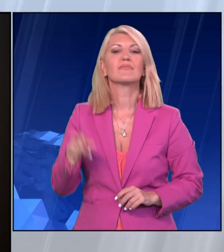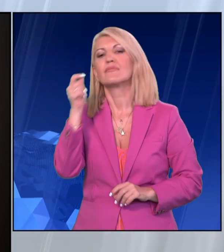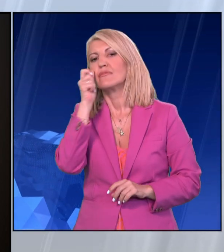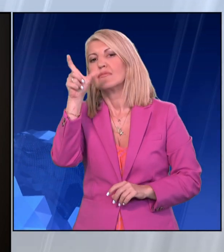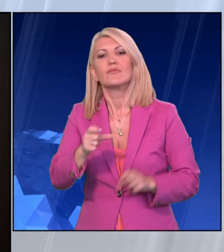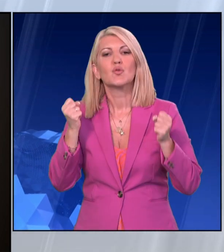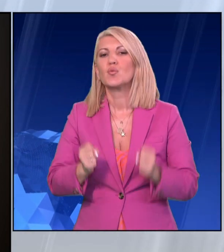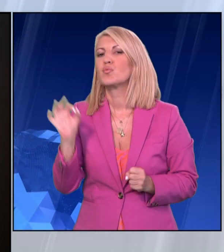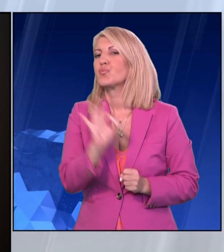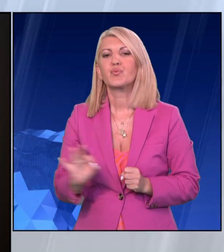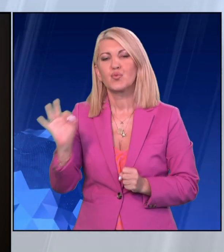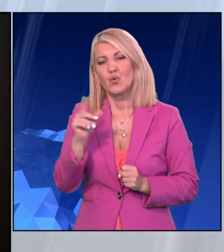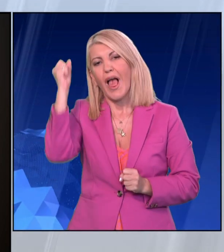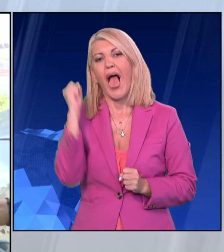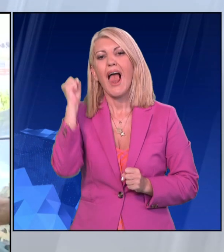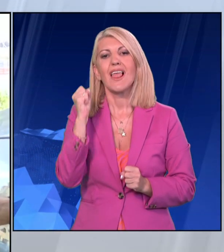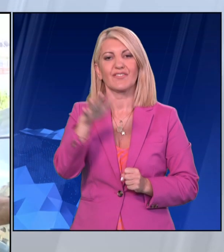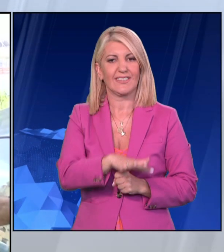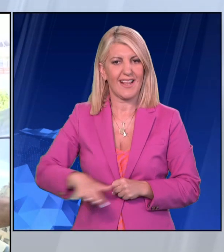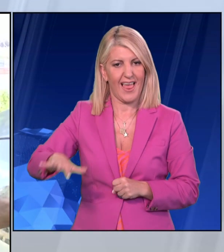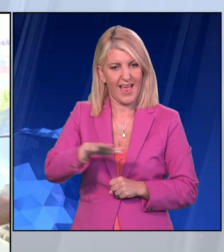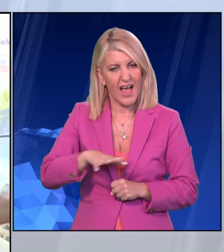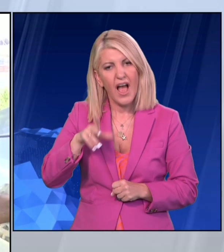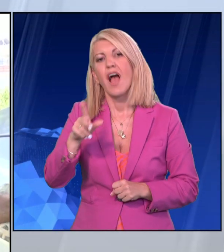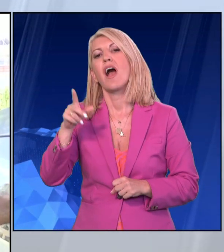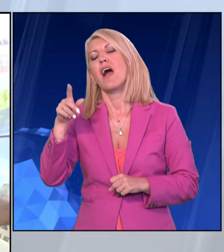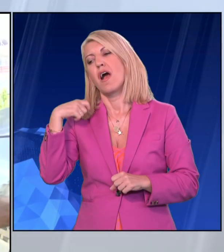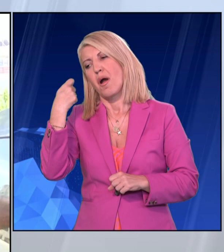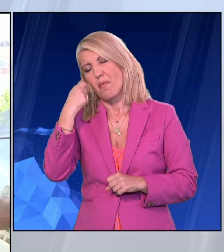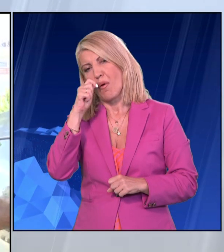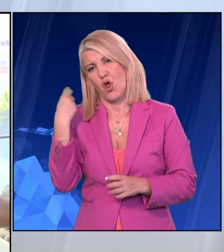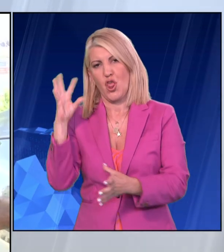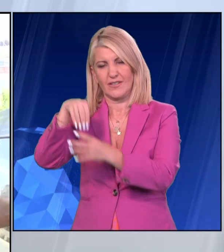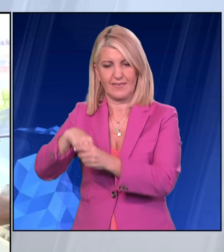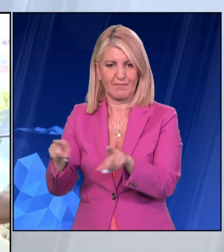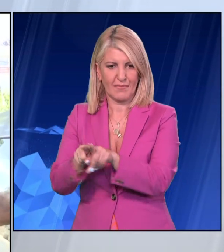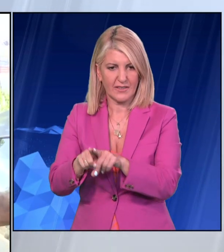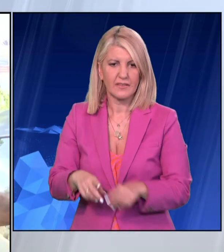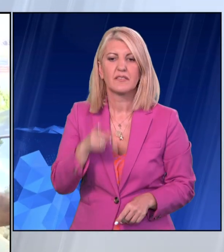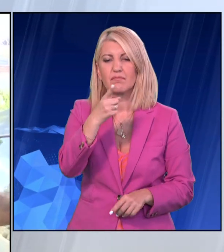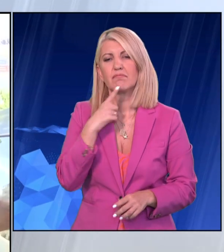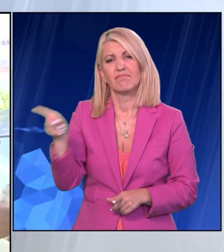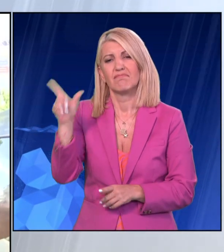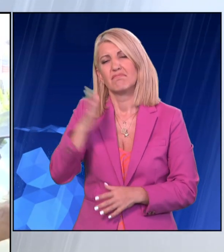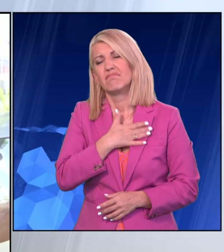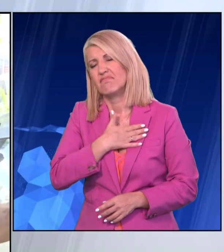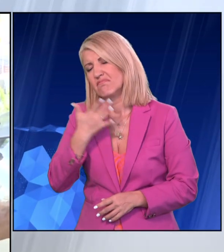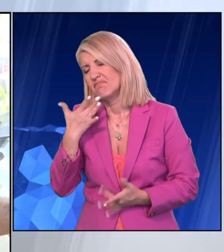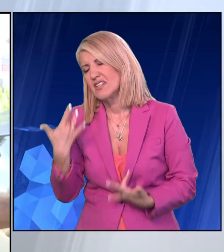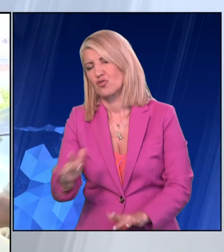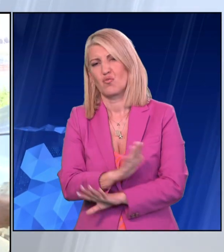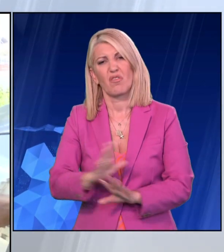ως υπάλληλος σε μια επιχείρηση κοντά στο σπίτι του. Ταλαιπωρημένη για αυτή, άνεργη, παλεύει με τα προβλήματά της. Εντάξει, το παιδάκι δούλευε